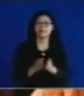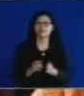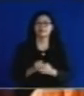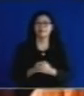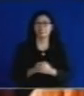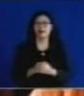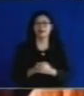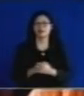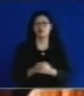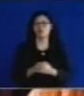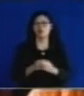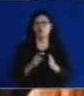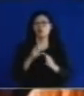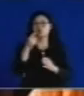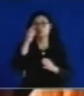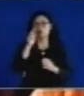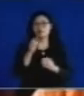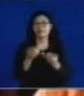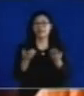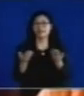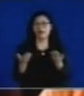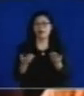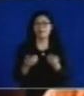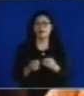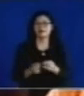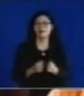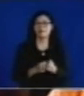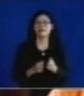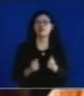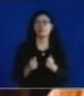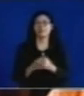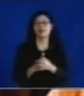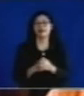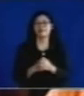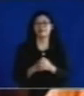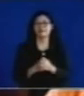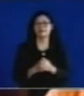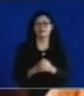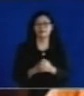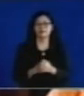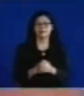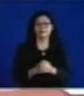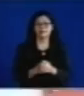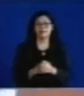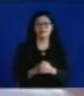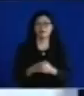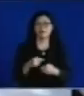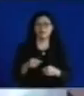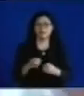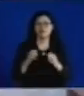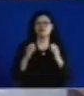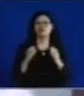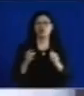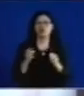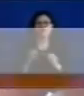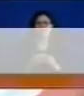berikutnya. Waktu Anda 90 detik mulai dari sekarang. Silakan, Pak. Terima kasih. Ini contoh mengutip